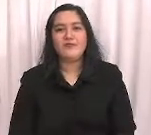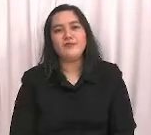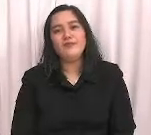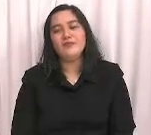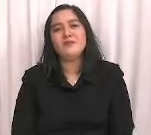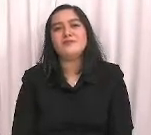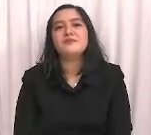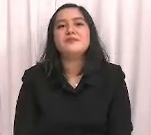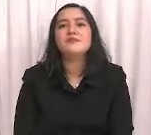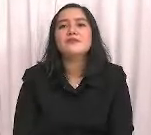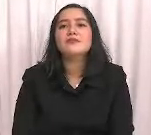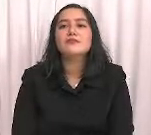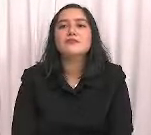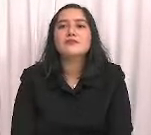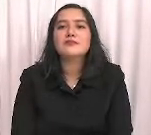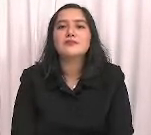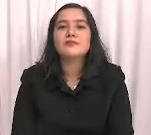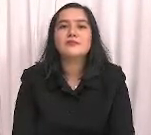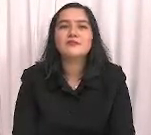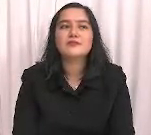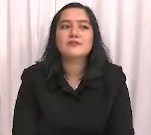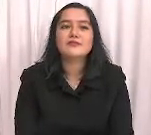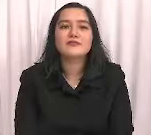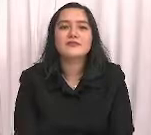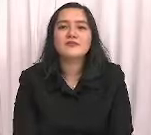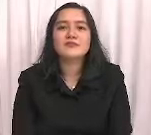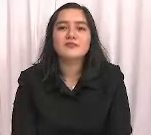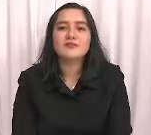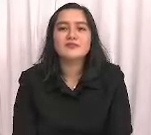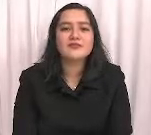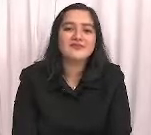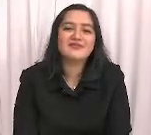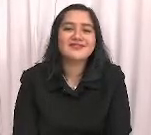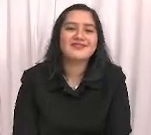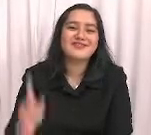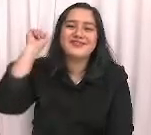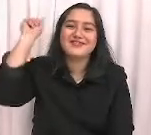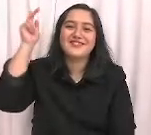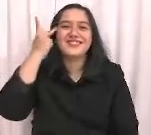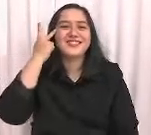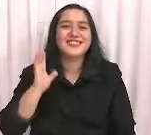nasa Amerika ito, hanapin ko to. Gusto ko na mag-asawa ng ganito. Ay!